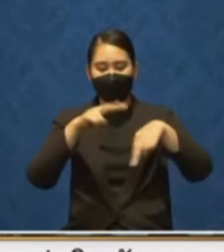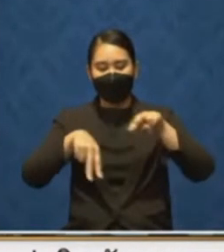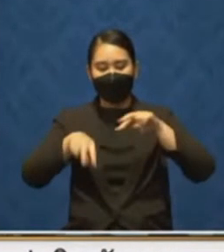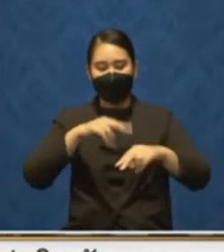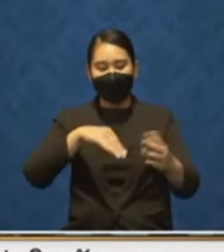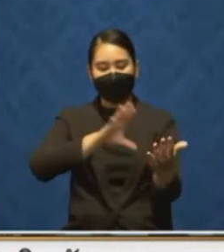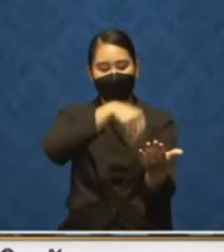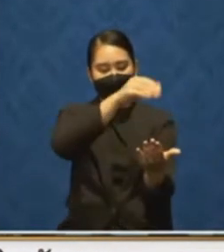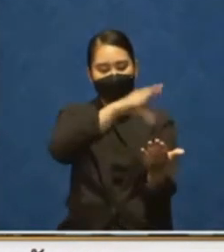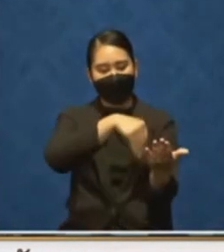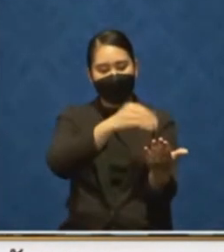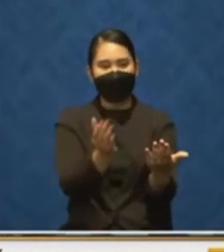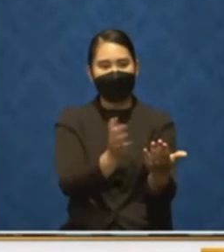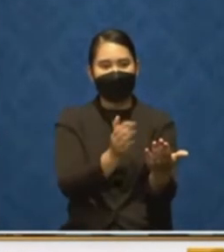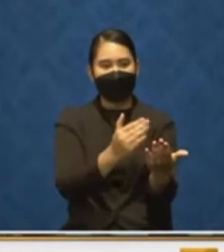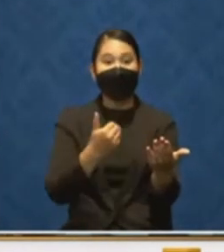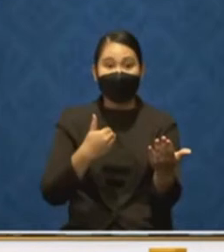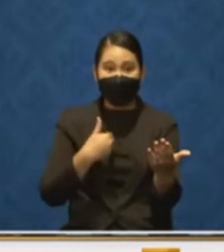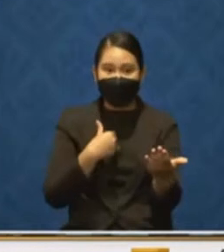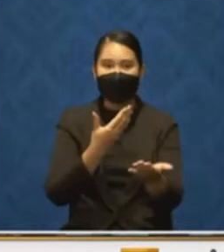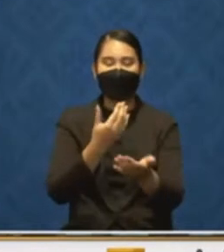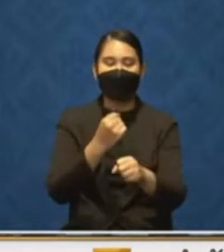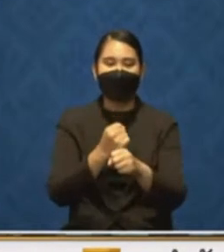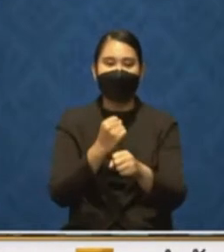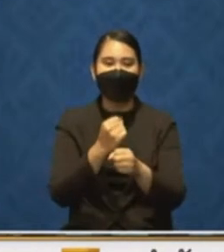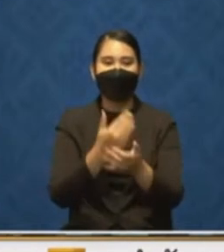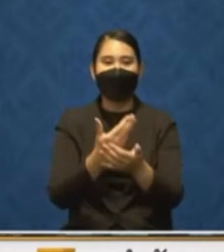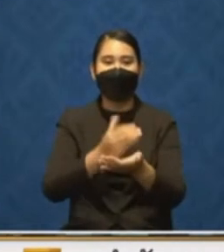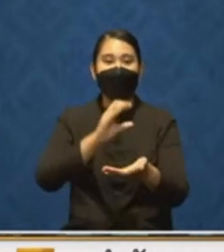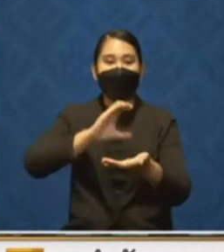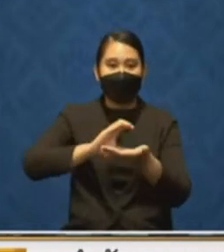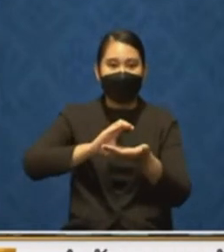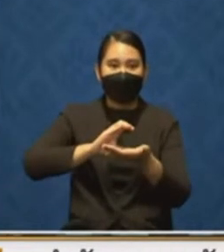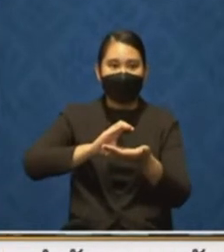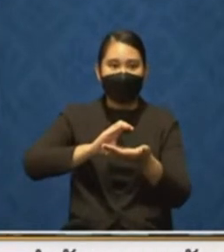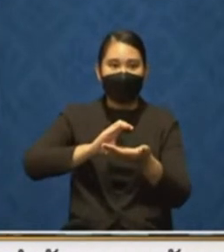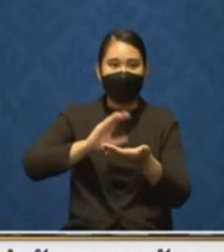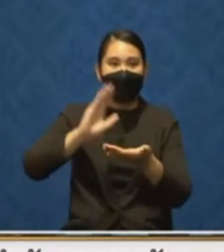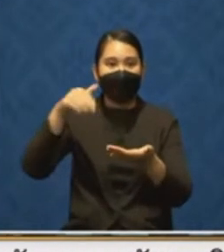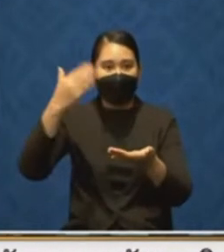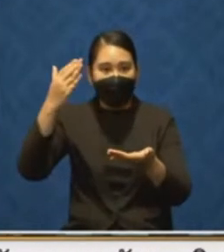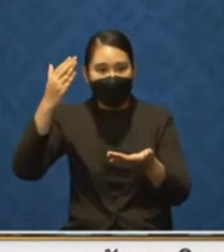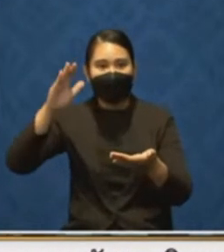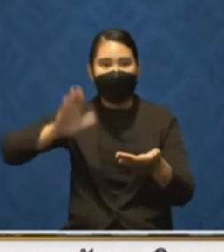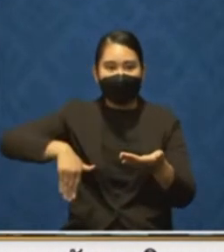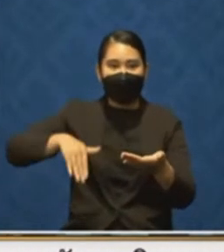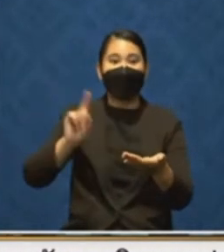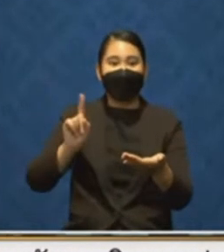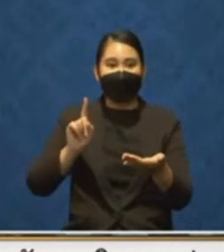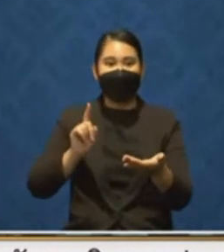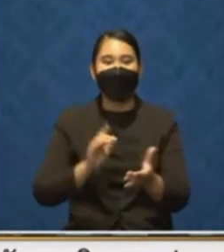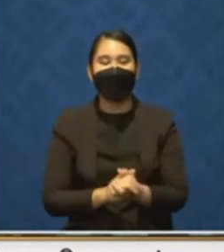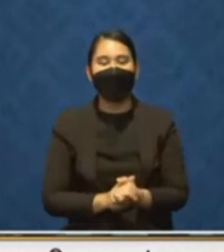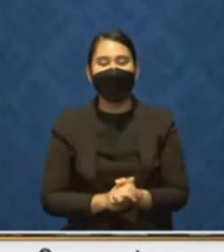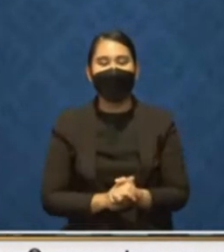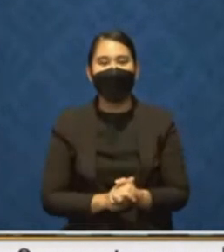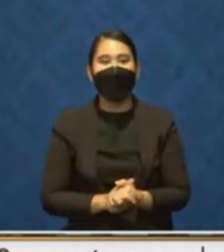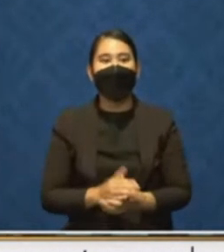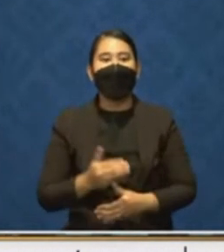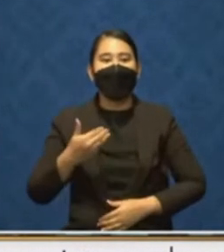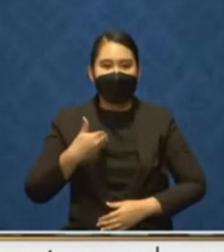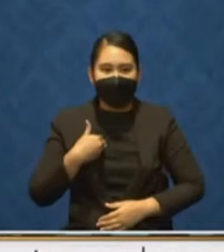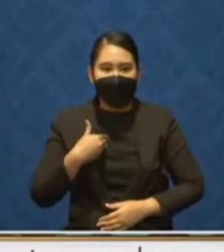ครับว่าเวลาเขาทำงบประมาณมีอะไรที่เร่งทำก่อนบ้านมีเช่นใน